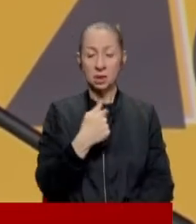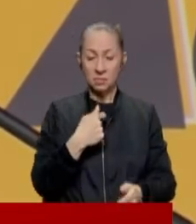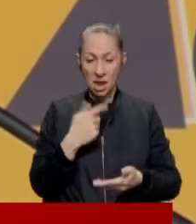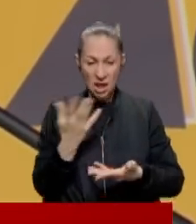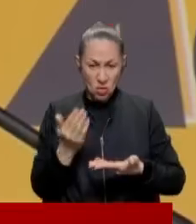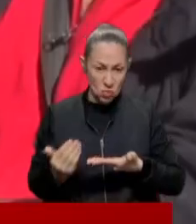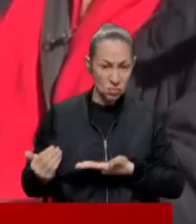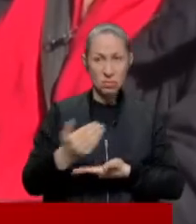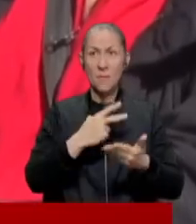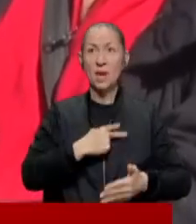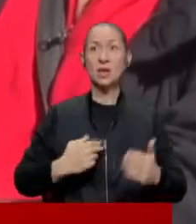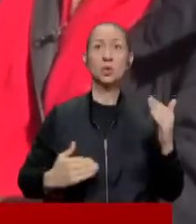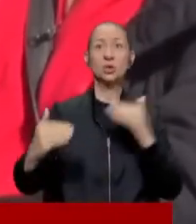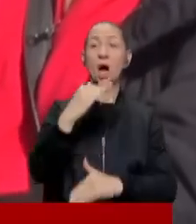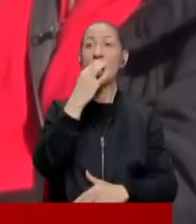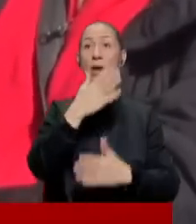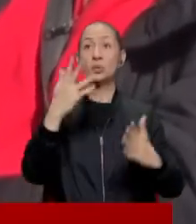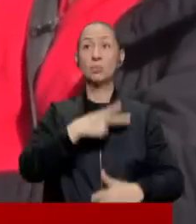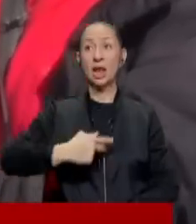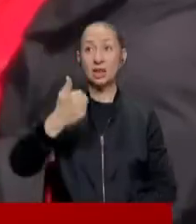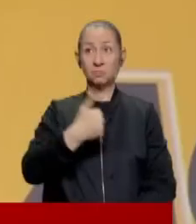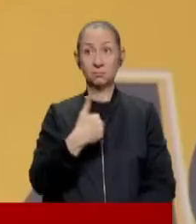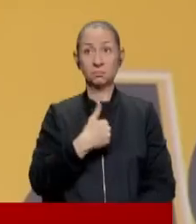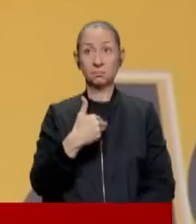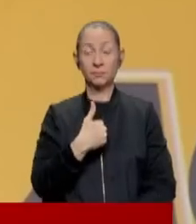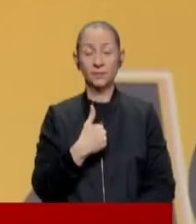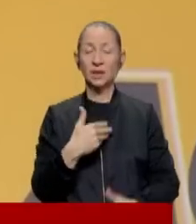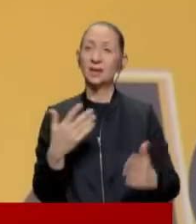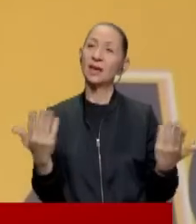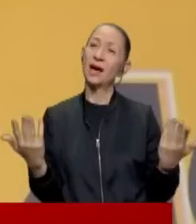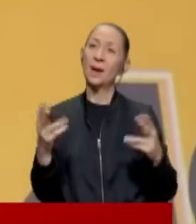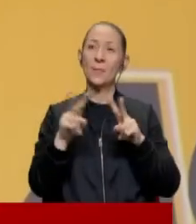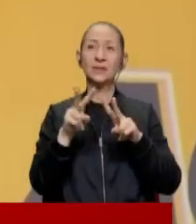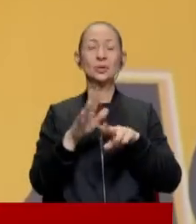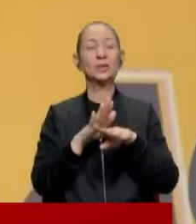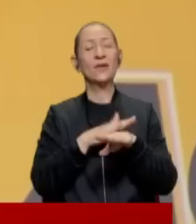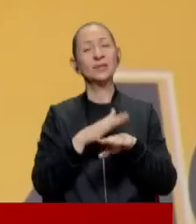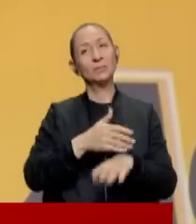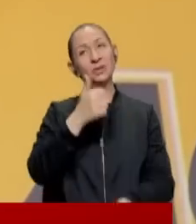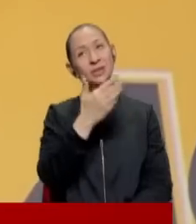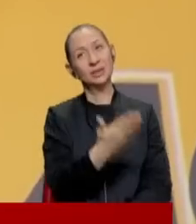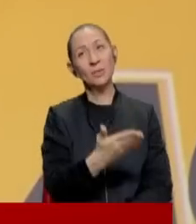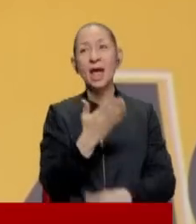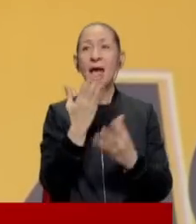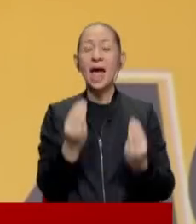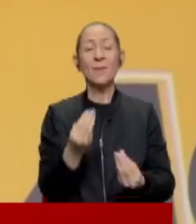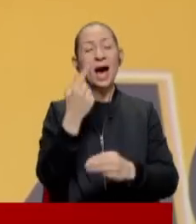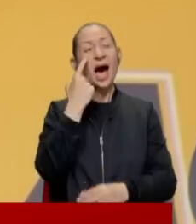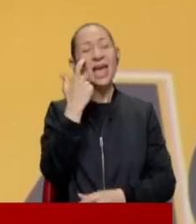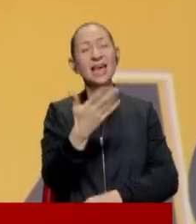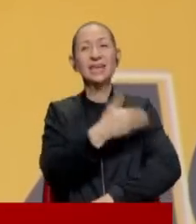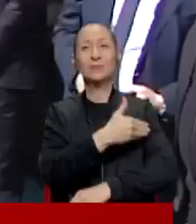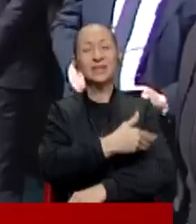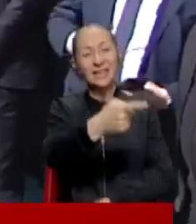yüksek en yüksek belediye hala Ankara Büyükşehir Belediyesi ya Mansur başkanı hep hayırlı hizmetler